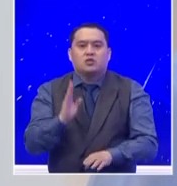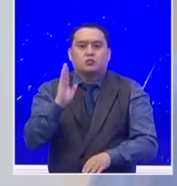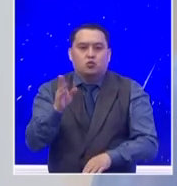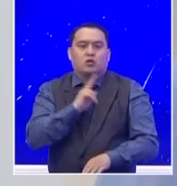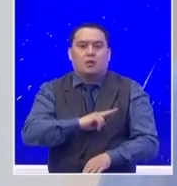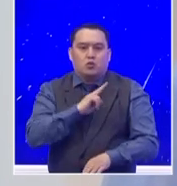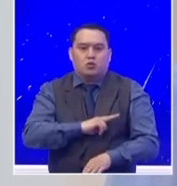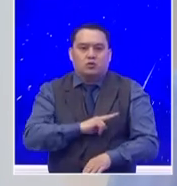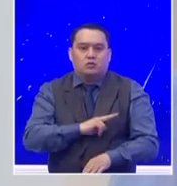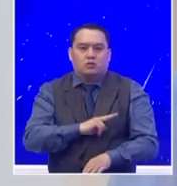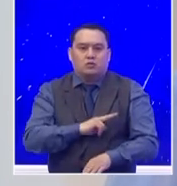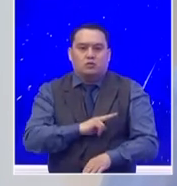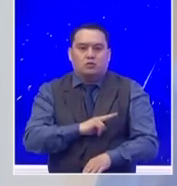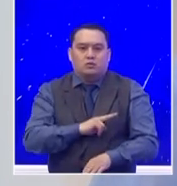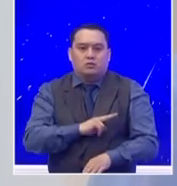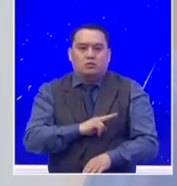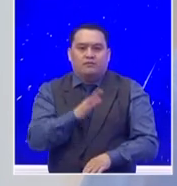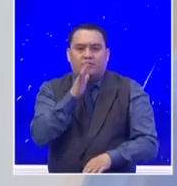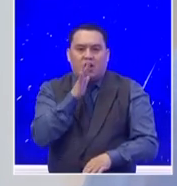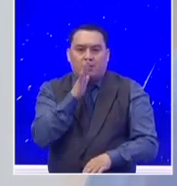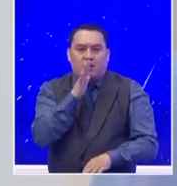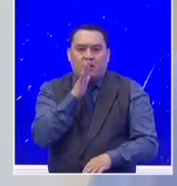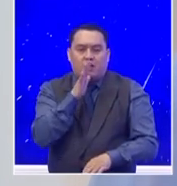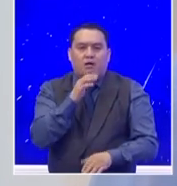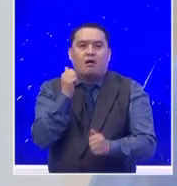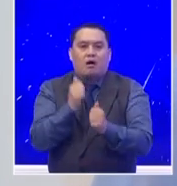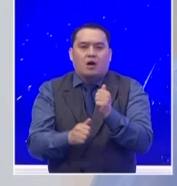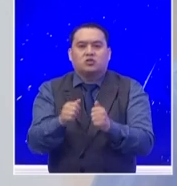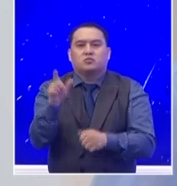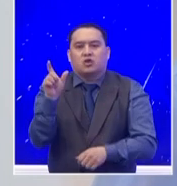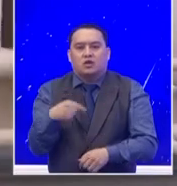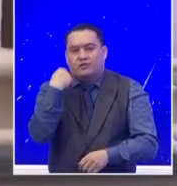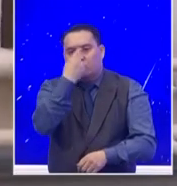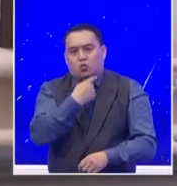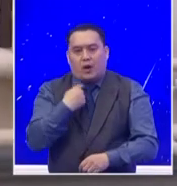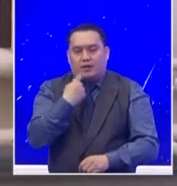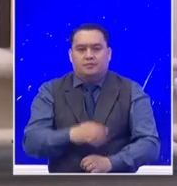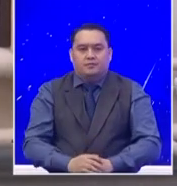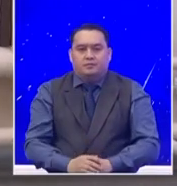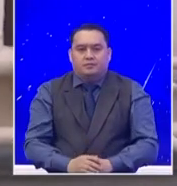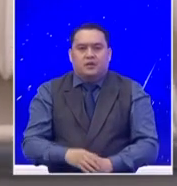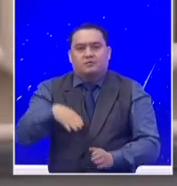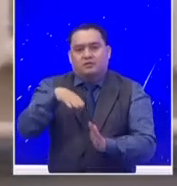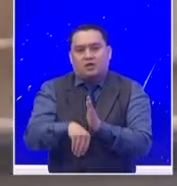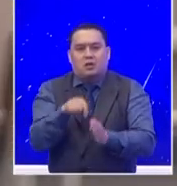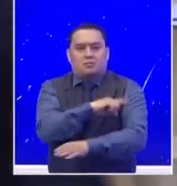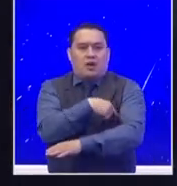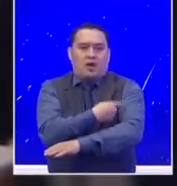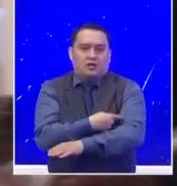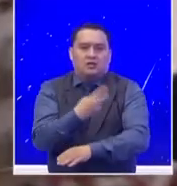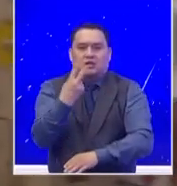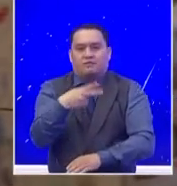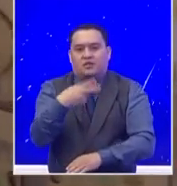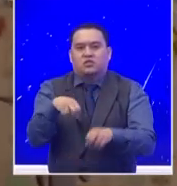работать в определенное время с каждым больным индивидуально. Всего в составе медицинского персонала около